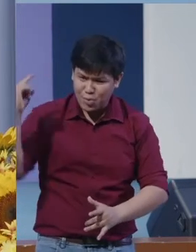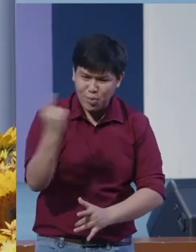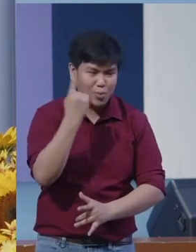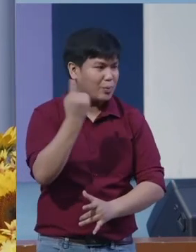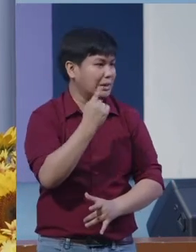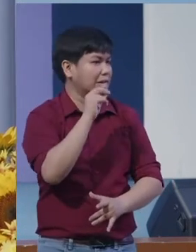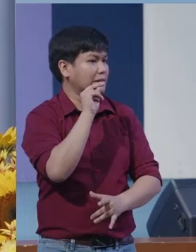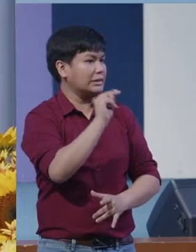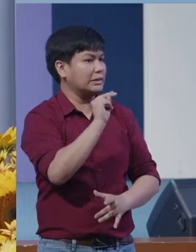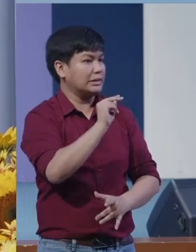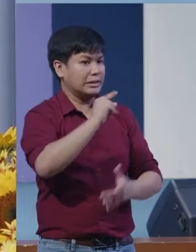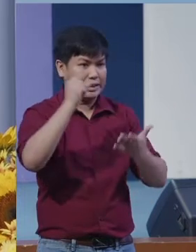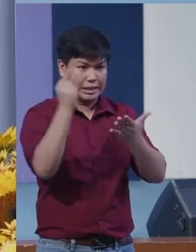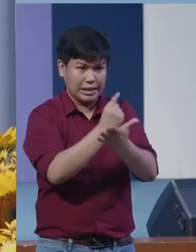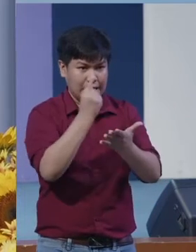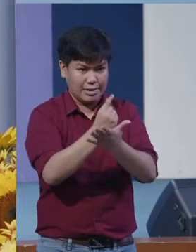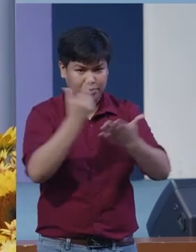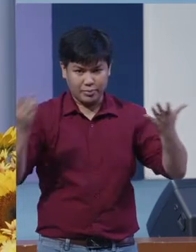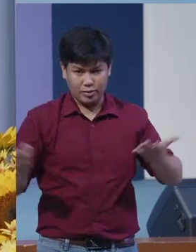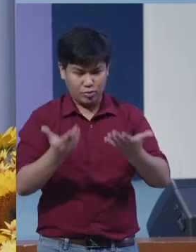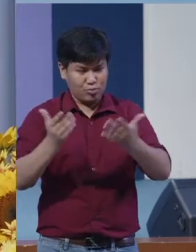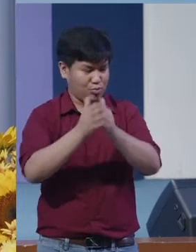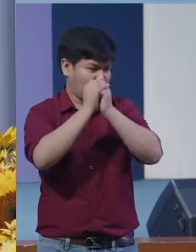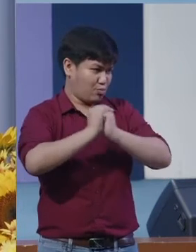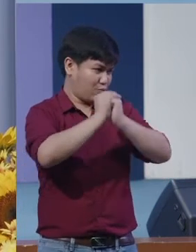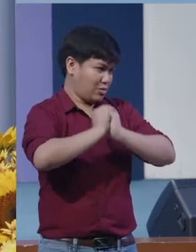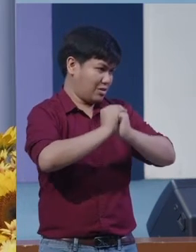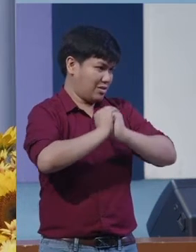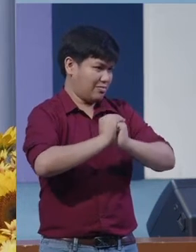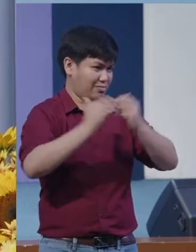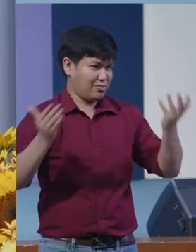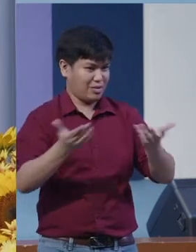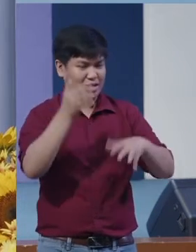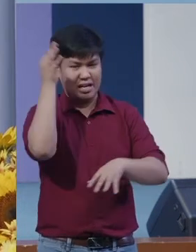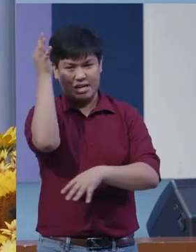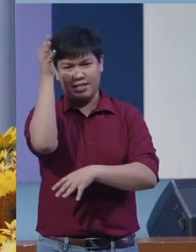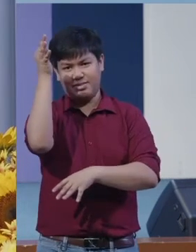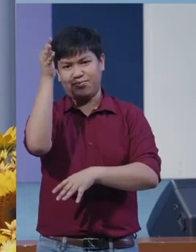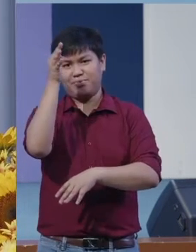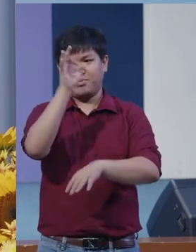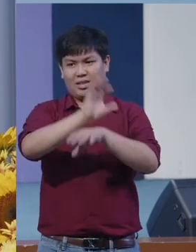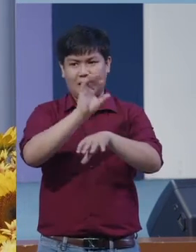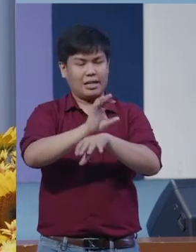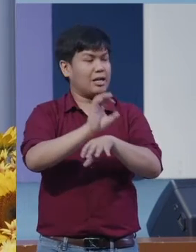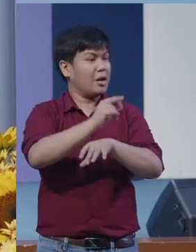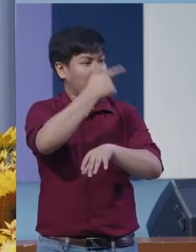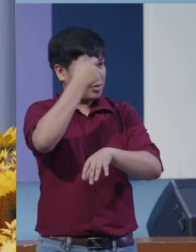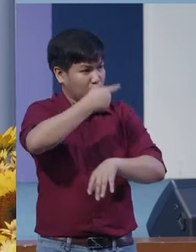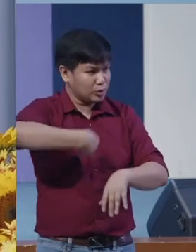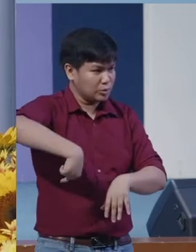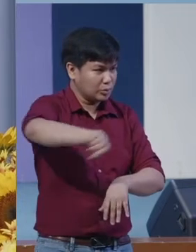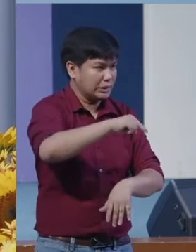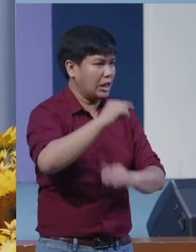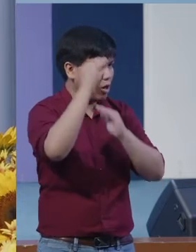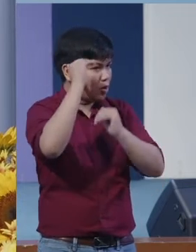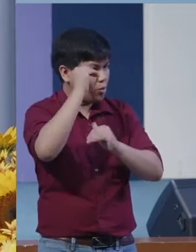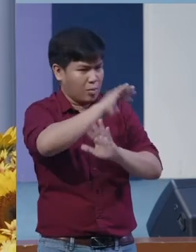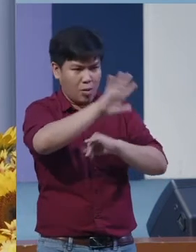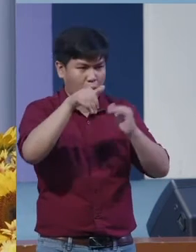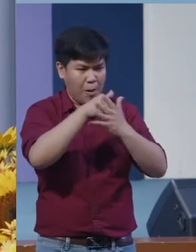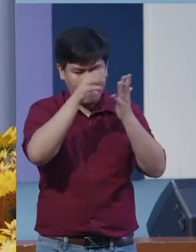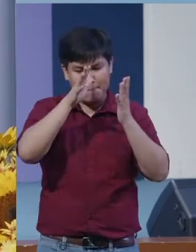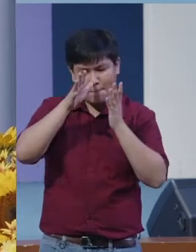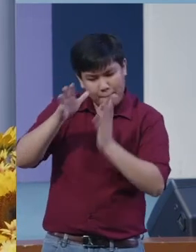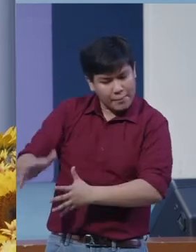ng gospel dito sa ating worship service sapagkat tinitiyak natin na ang lahat ay tumalikod na